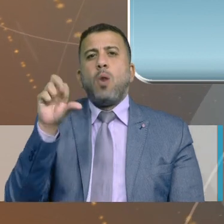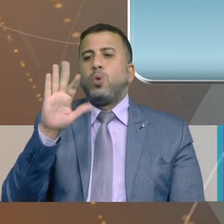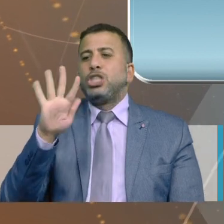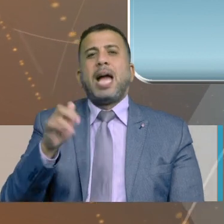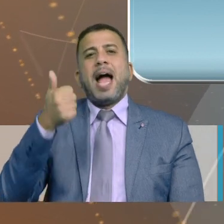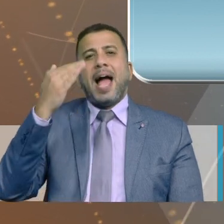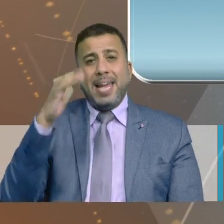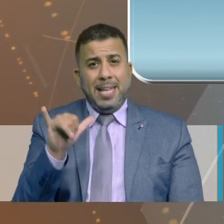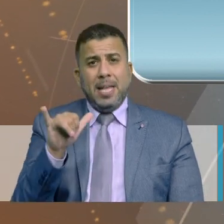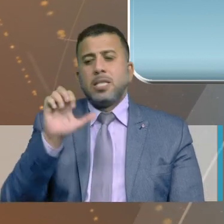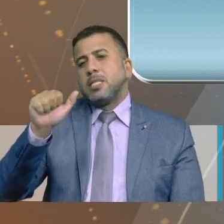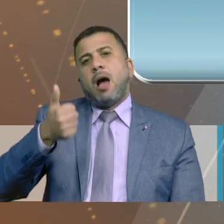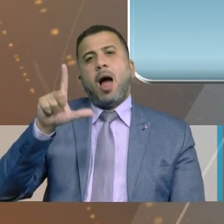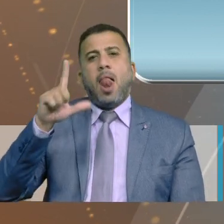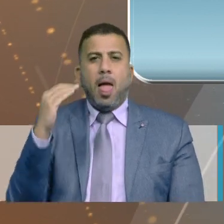سلطان